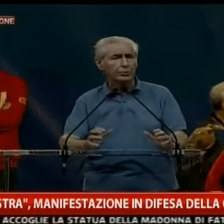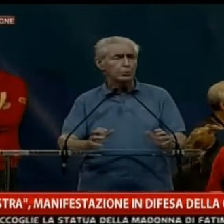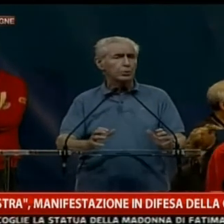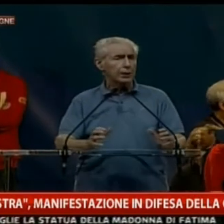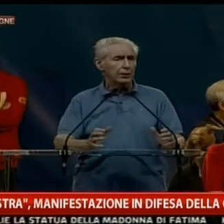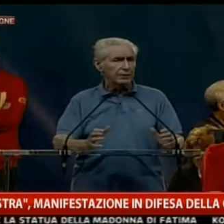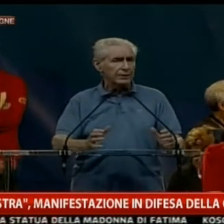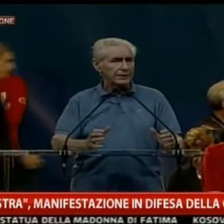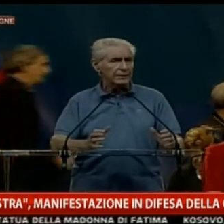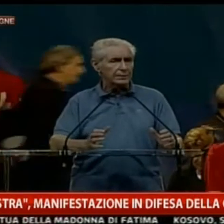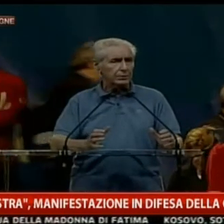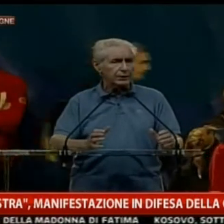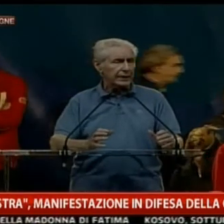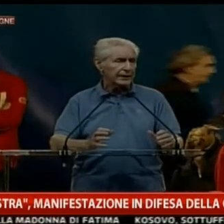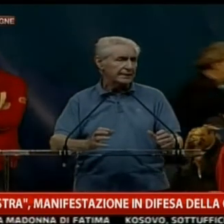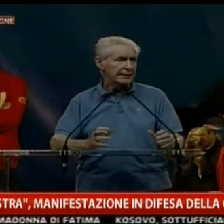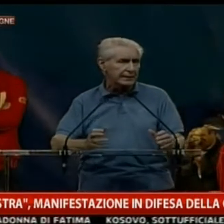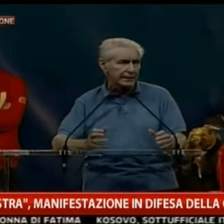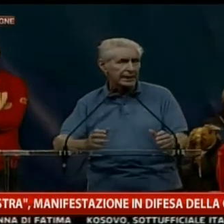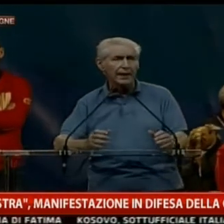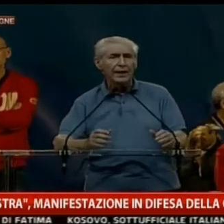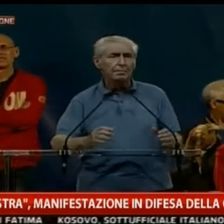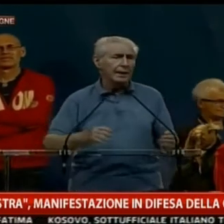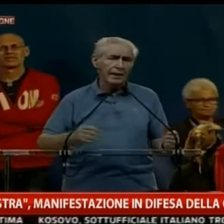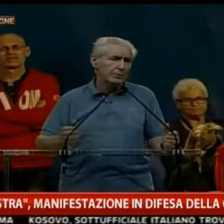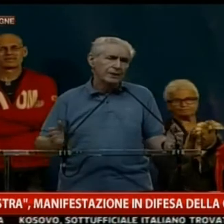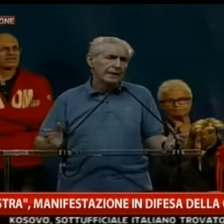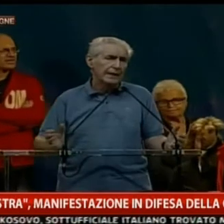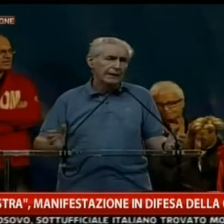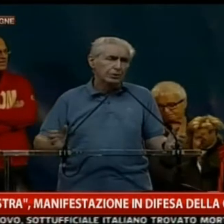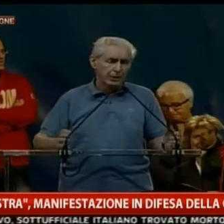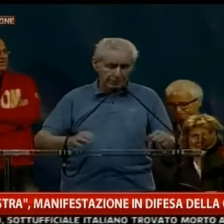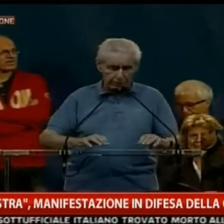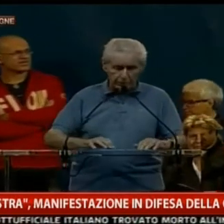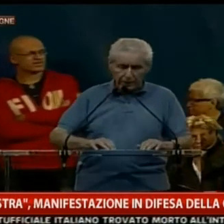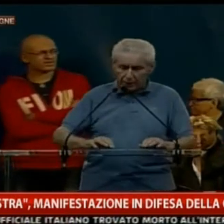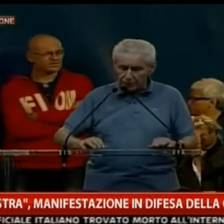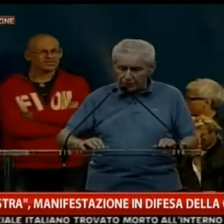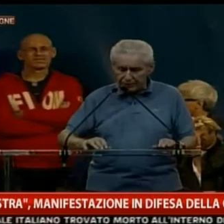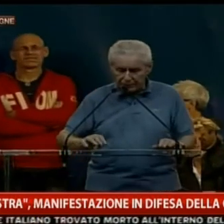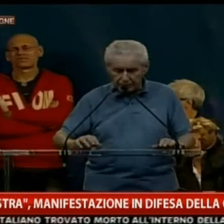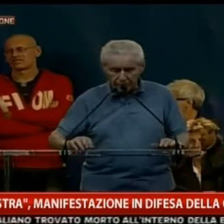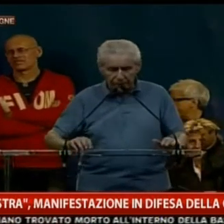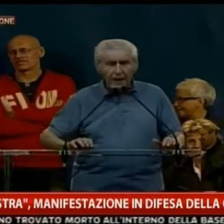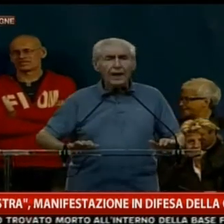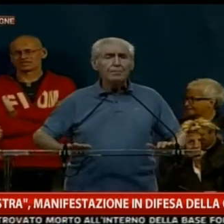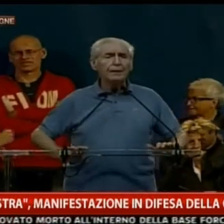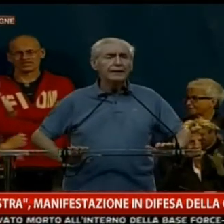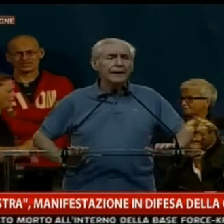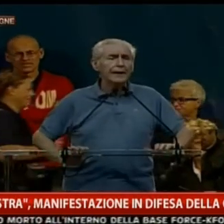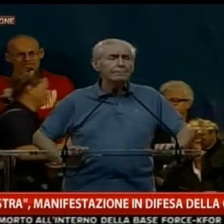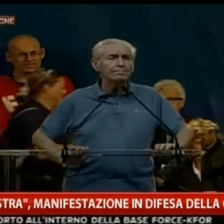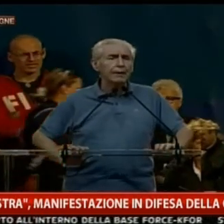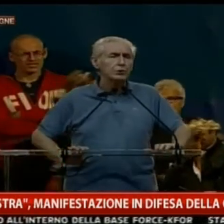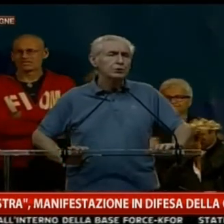la Costituzione è tutto quello che avete sentito dire, che sentite, e questa è la ragione per cui voi siete qui. E